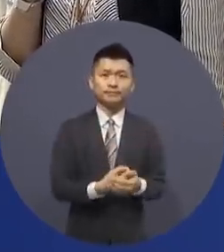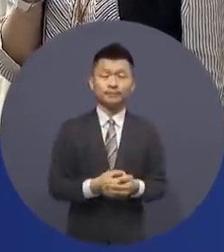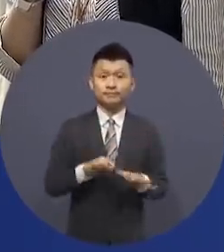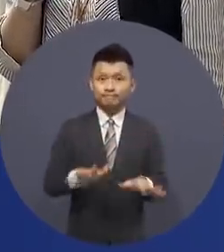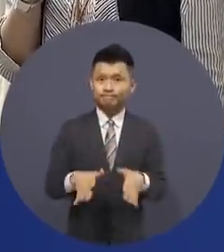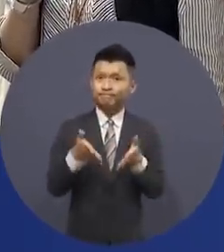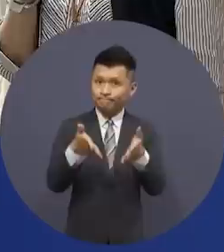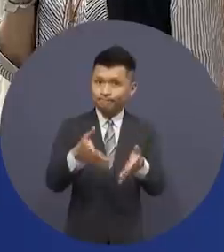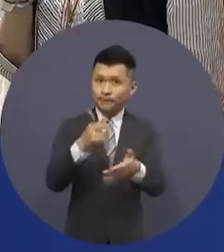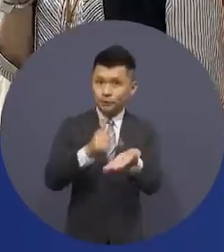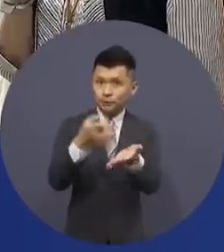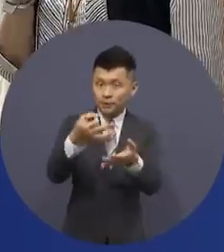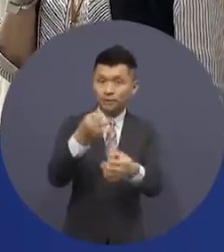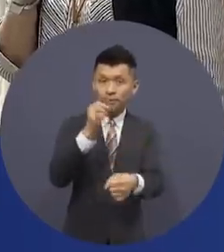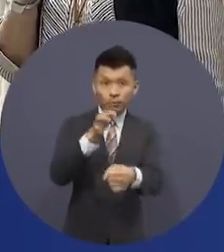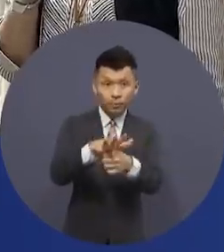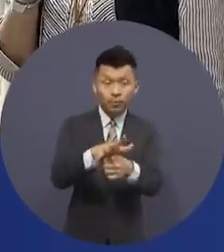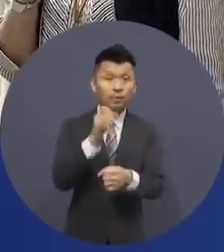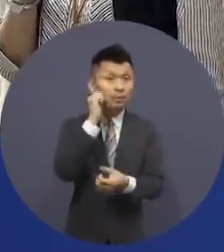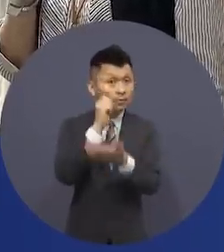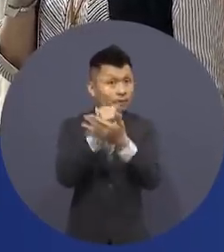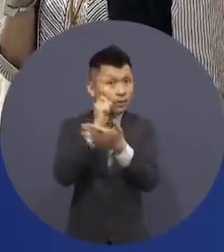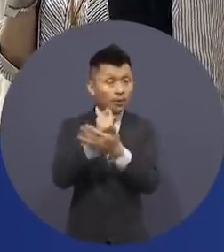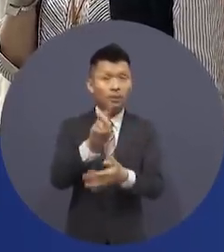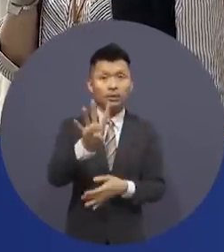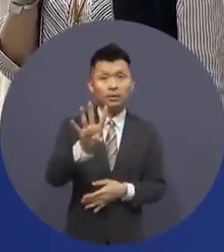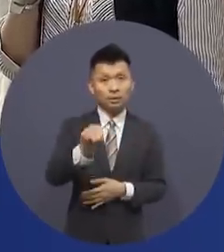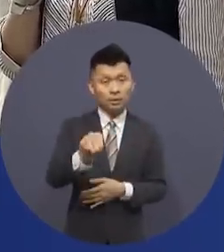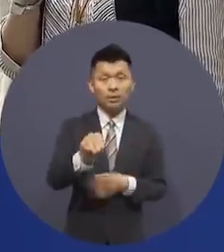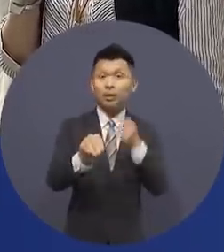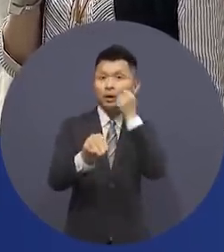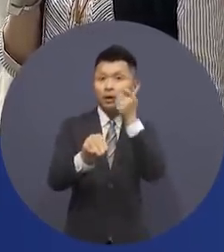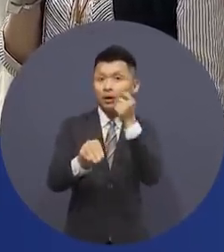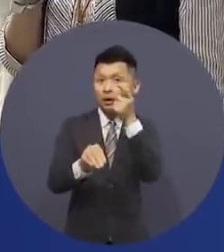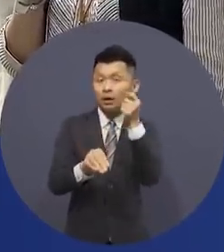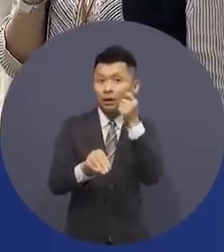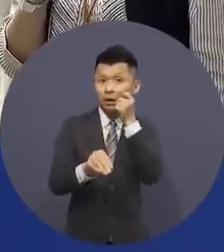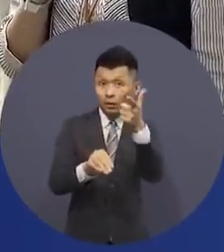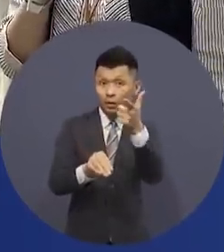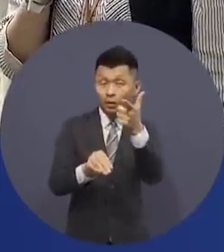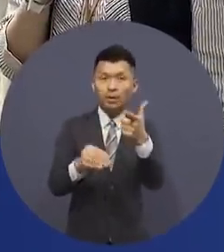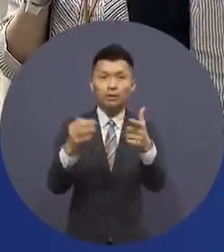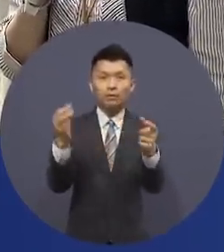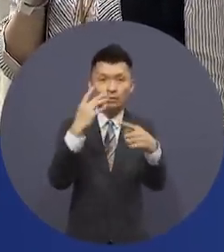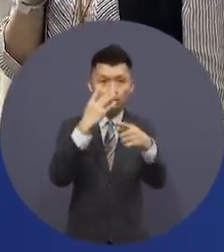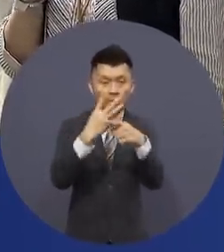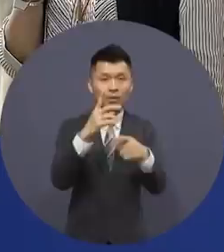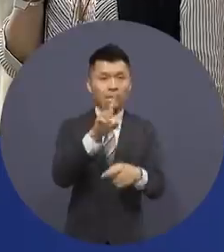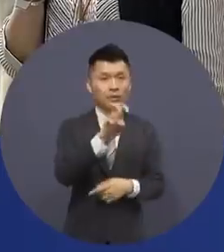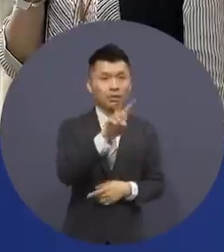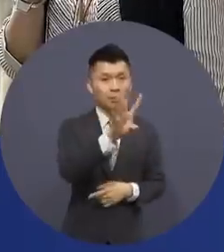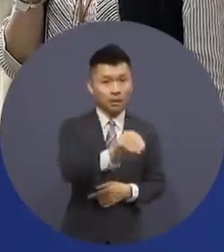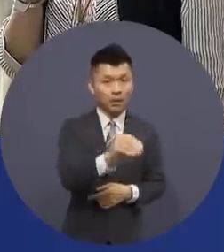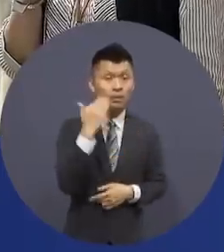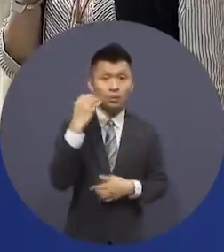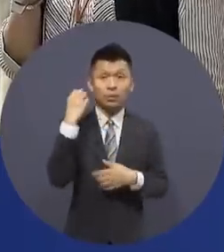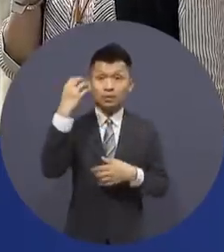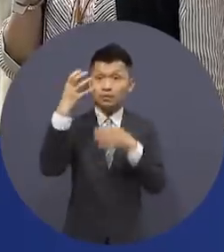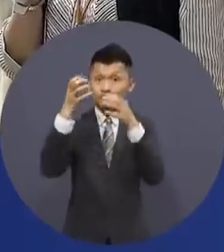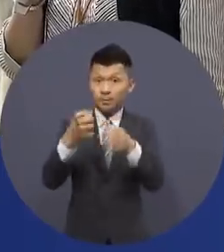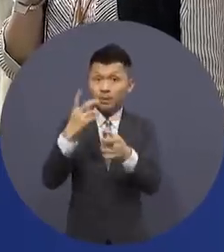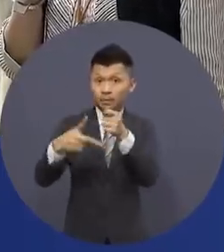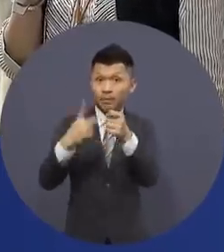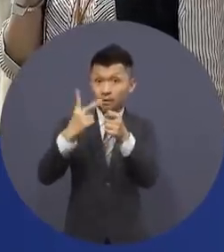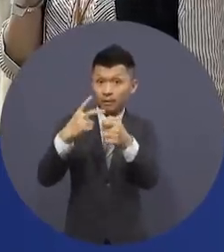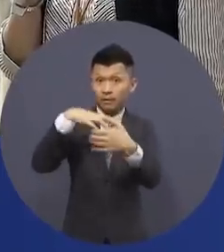们的租金，每个月是4万块，补助6个月。那也就是说，如果你是新成立的两年新成